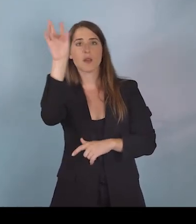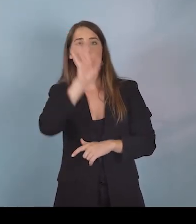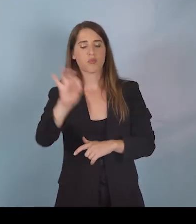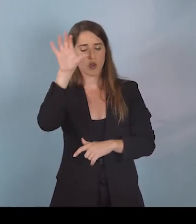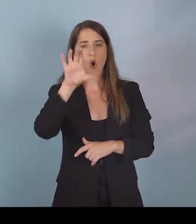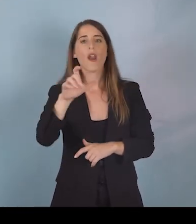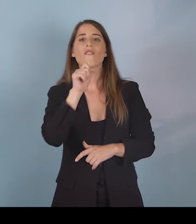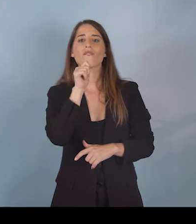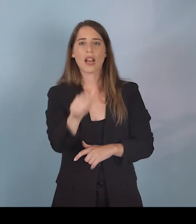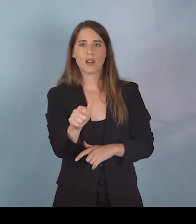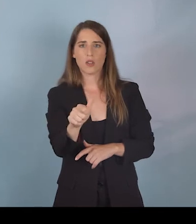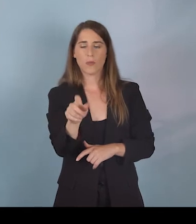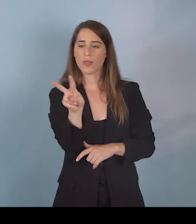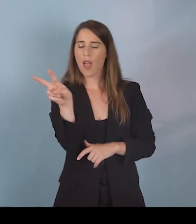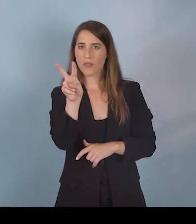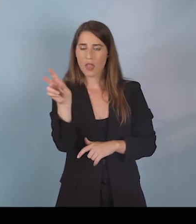στο Βέλγιο,